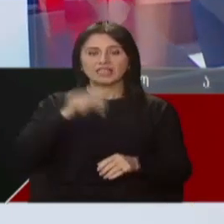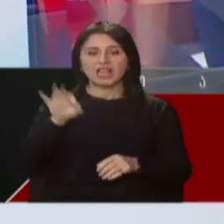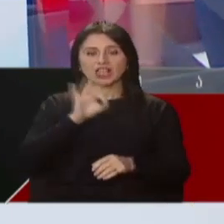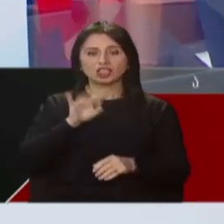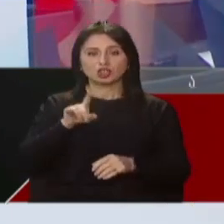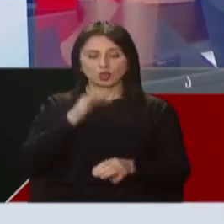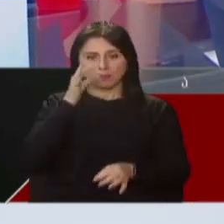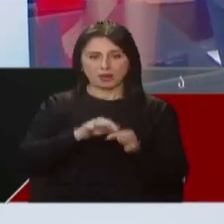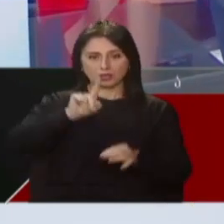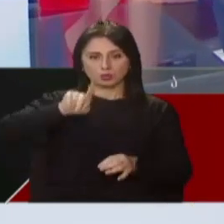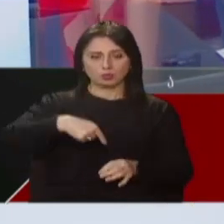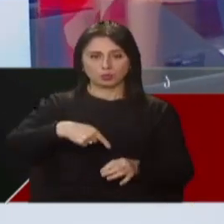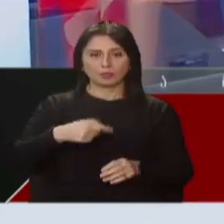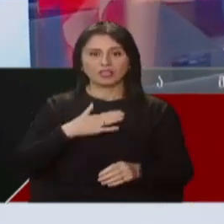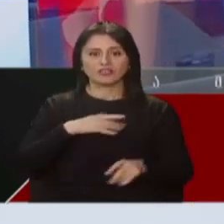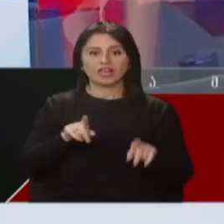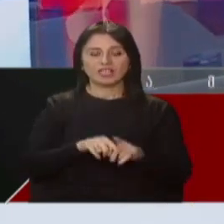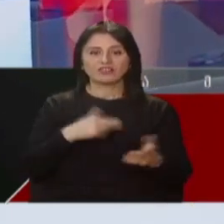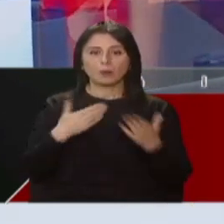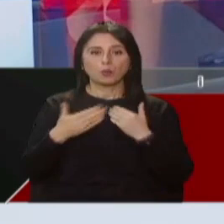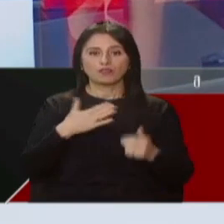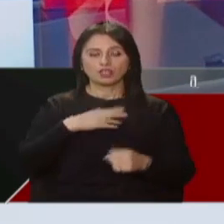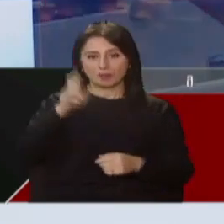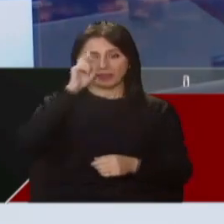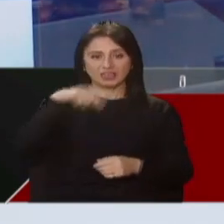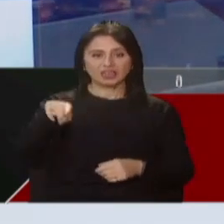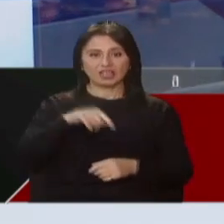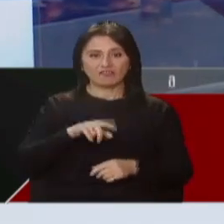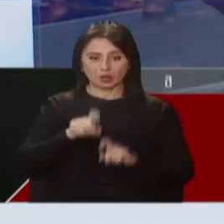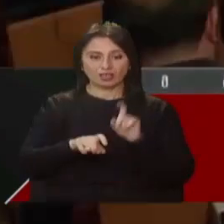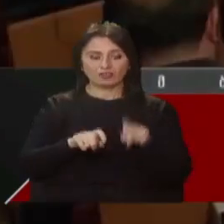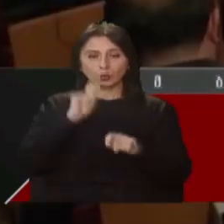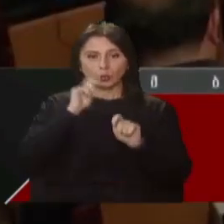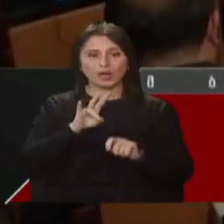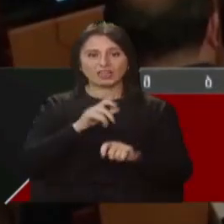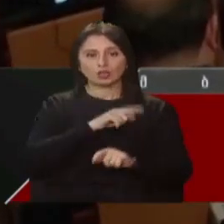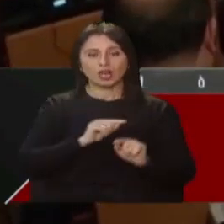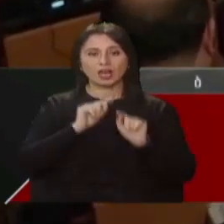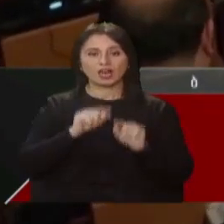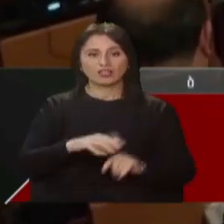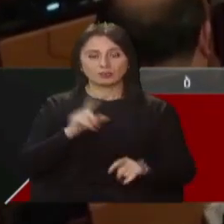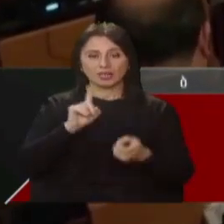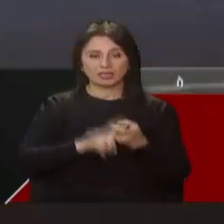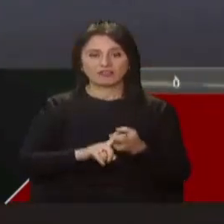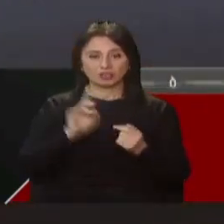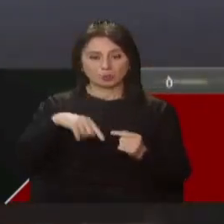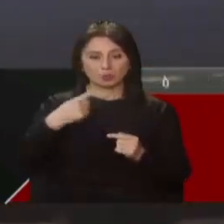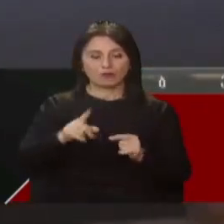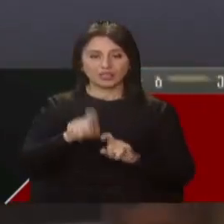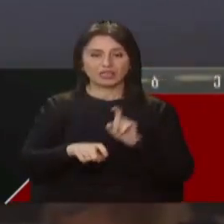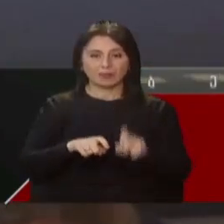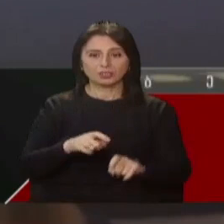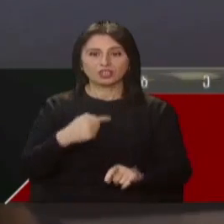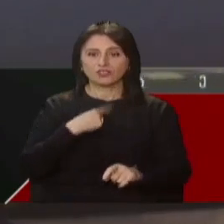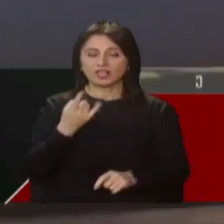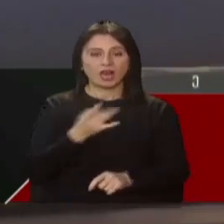დანაშაულებებისთვის პასუხი აგებინონ. ჩვენ ასევე მოუწოდებთ ჩვენს მთავრობებს გადადგან უკრაინის ნატოში გაწევრიანებასთან დაკავშირებით მომდევნო ნაბიჯები.